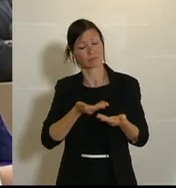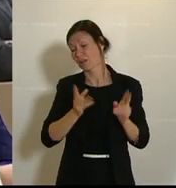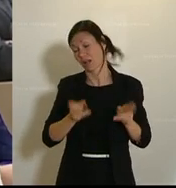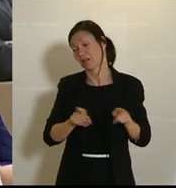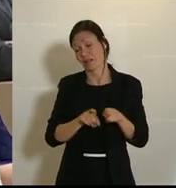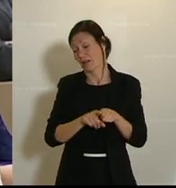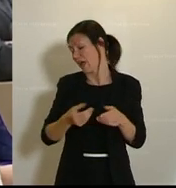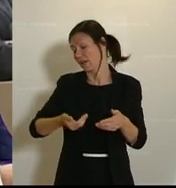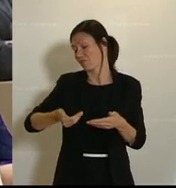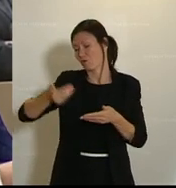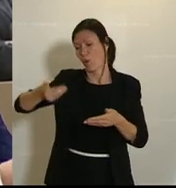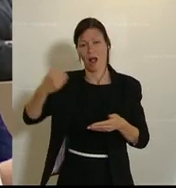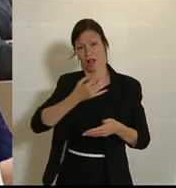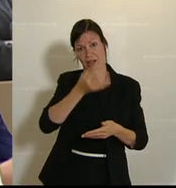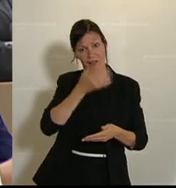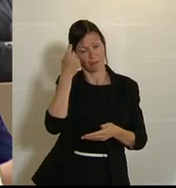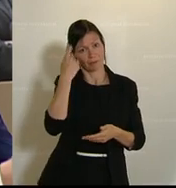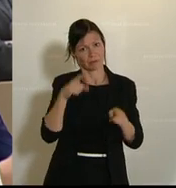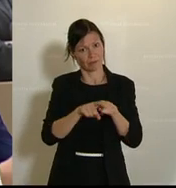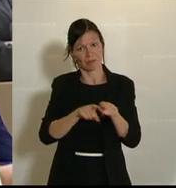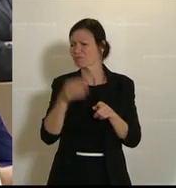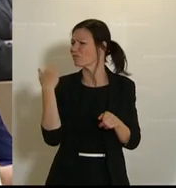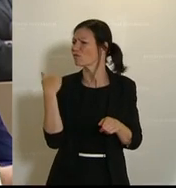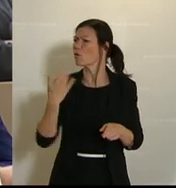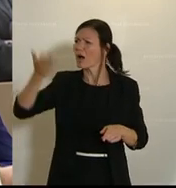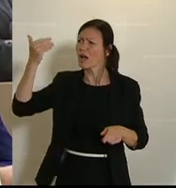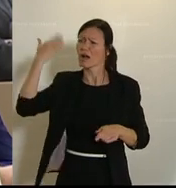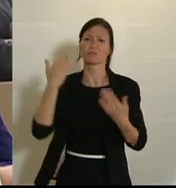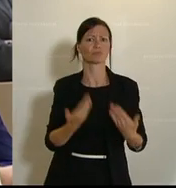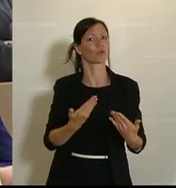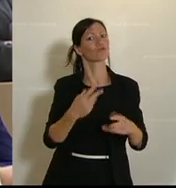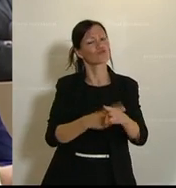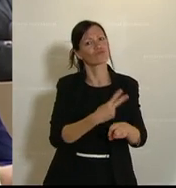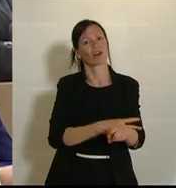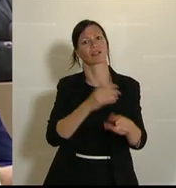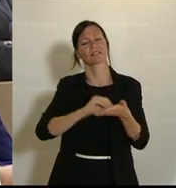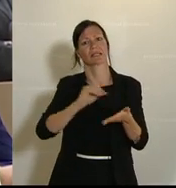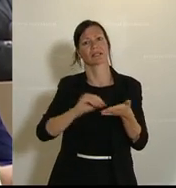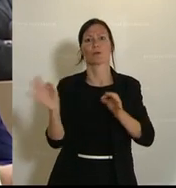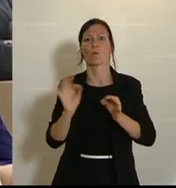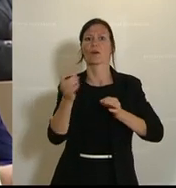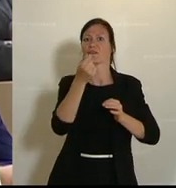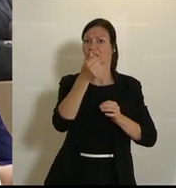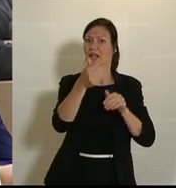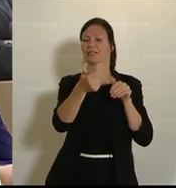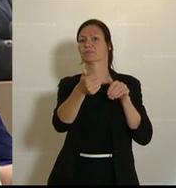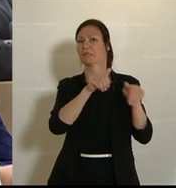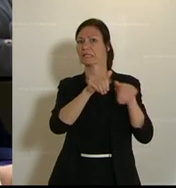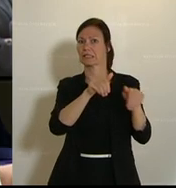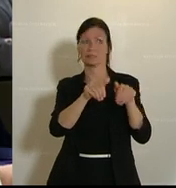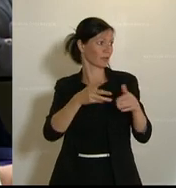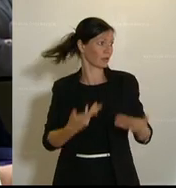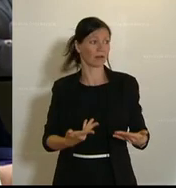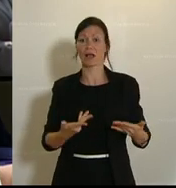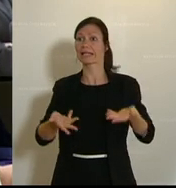war in der Vergangenheit auch üblich, dass entweder der Staatssekretär oder der Finanzminister bei den Budgetverhandlungen und hier bei der Debatte anwesend war.